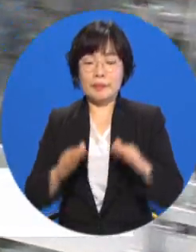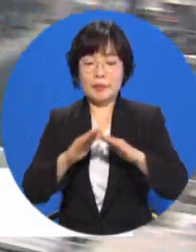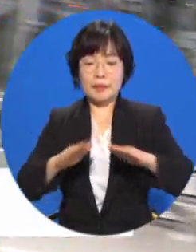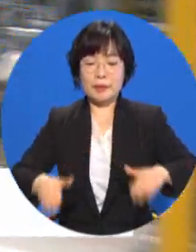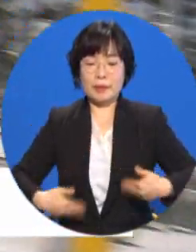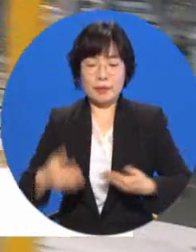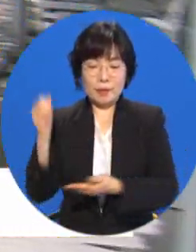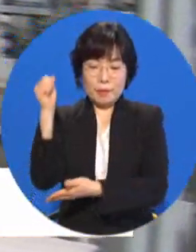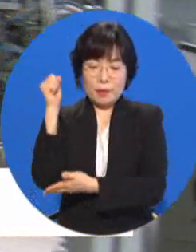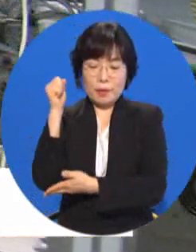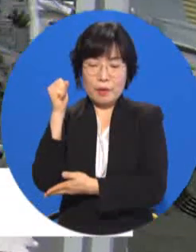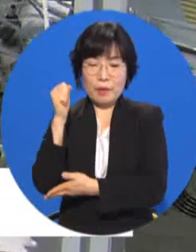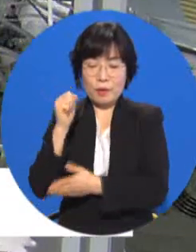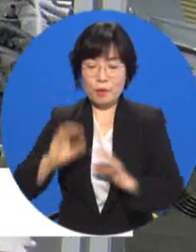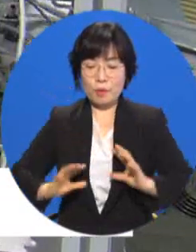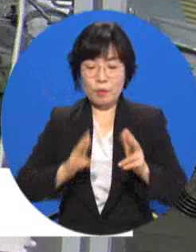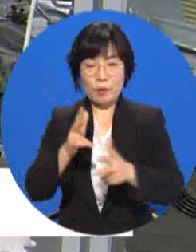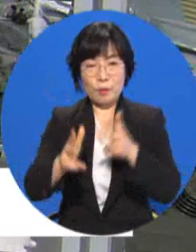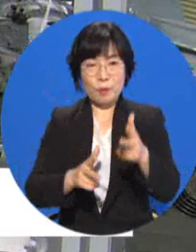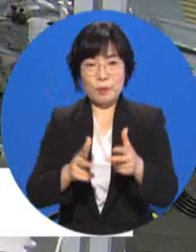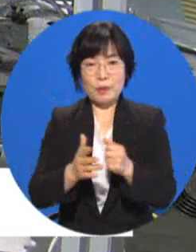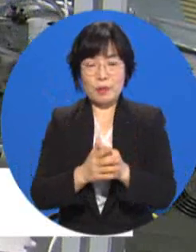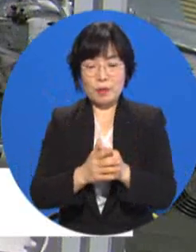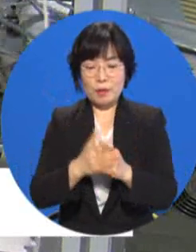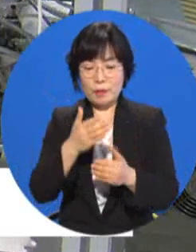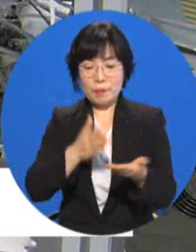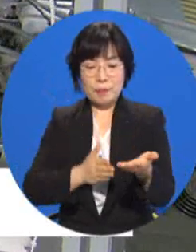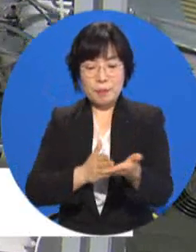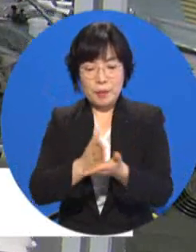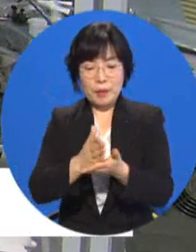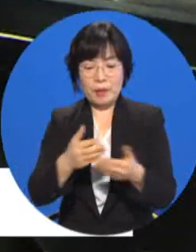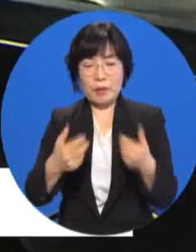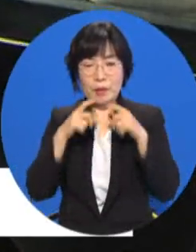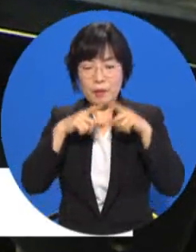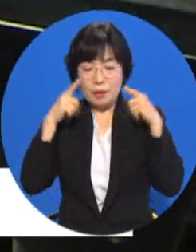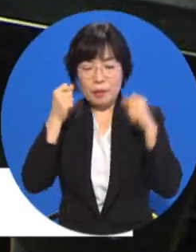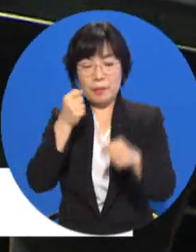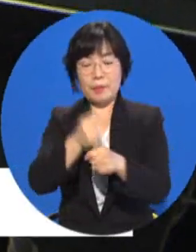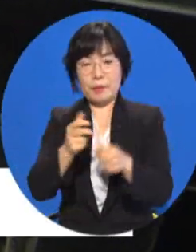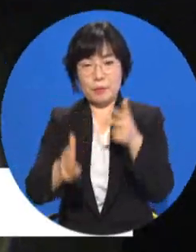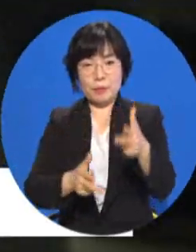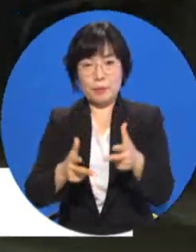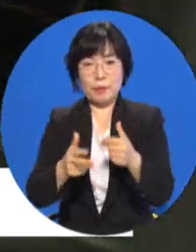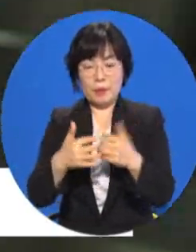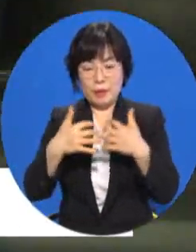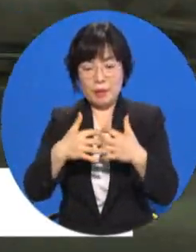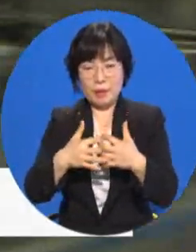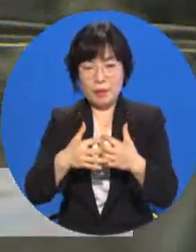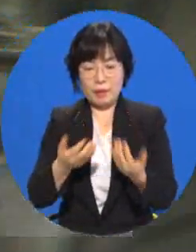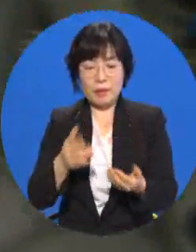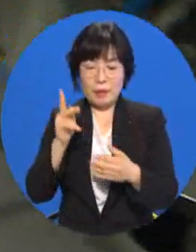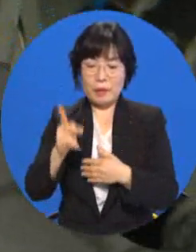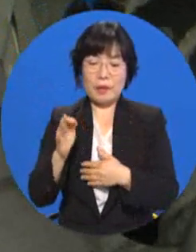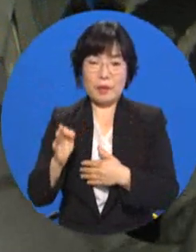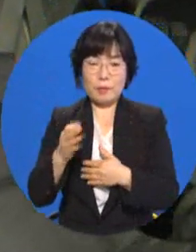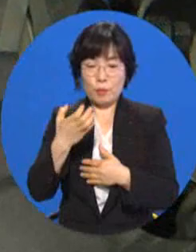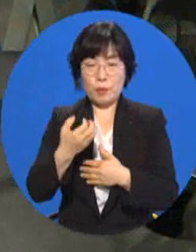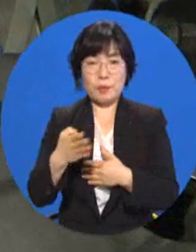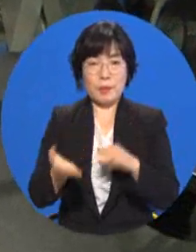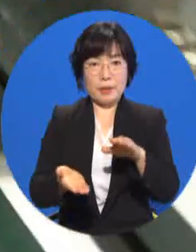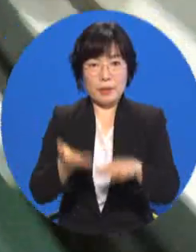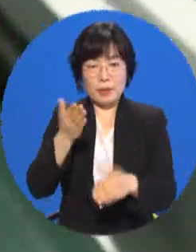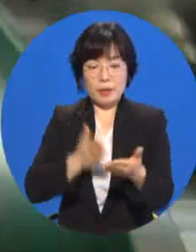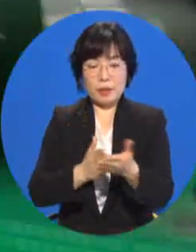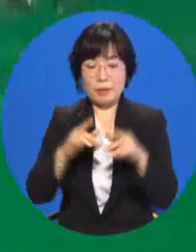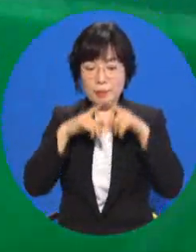전남 영암군 대불국가산업단지의 한 보건용 마스크 제조공장. 기계 설비를 거쳐 KF94급